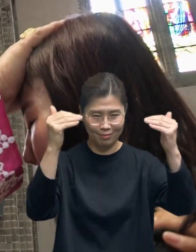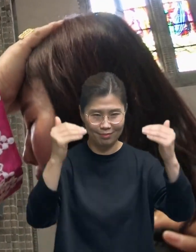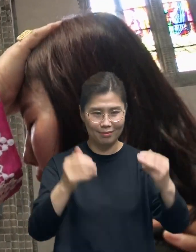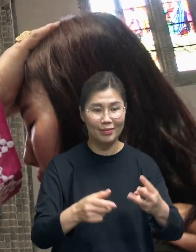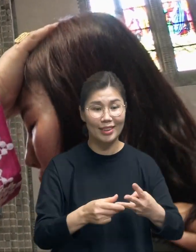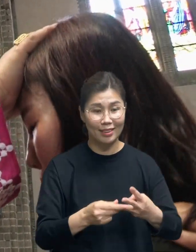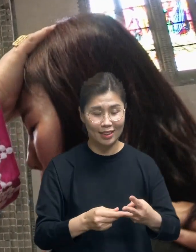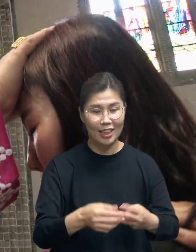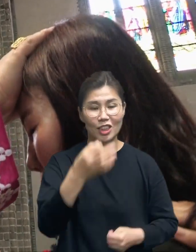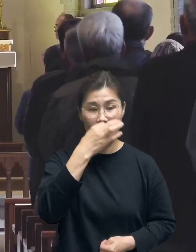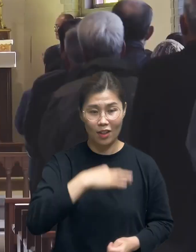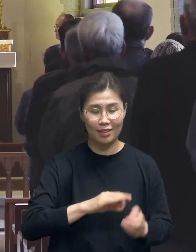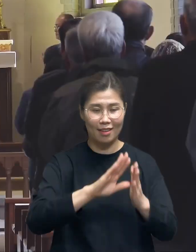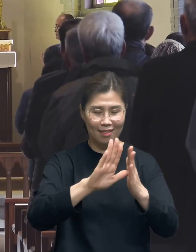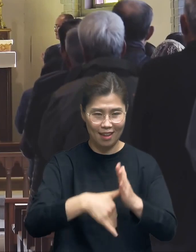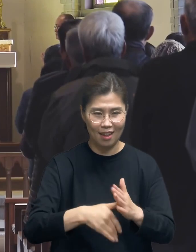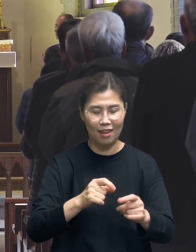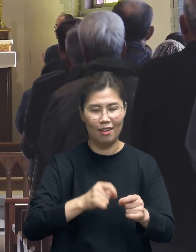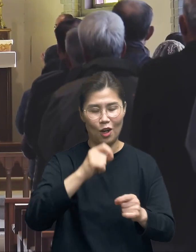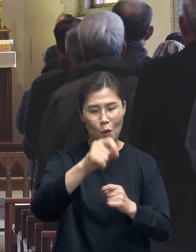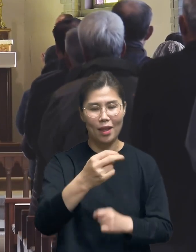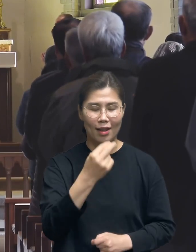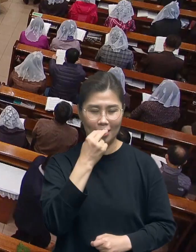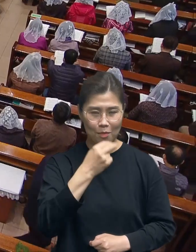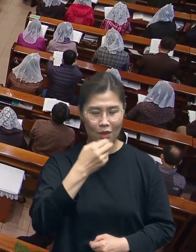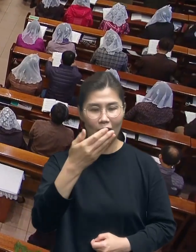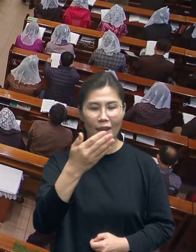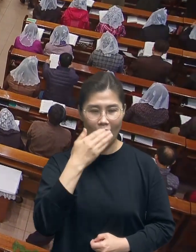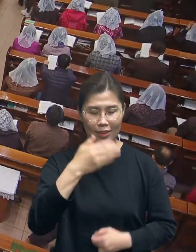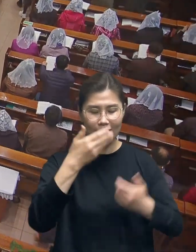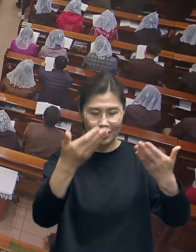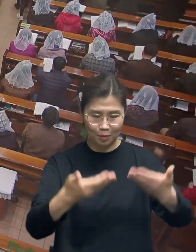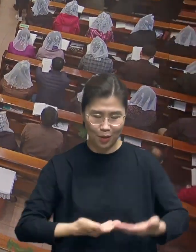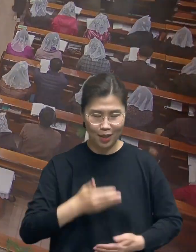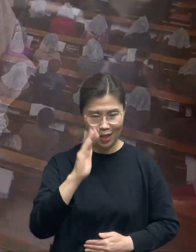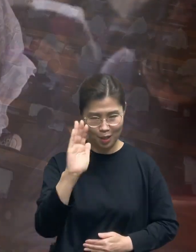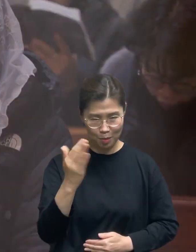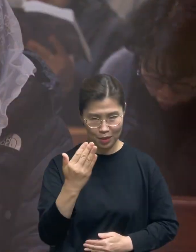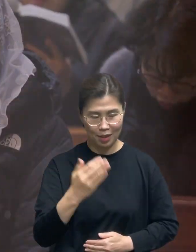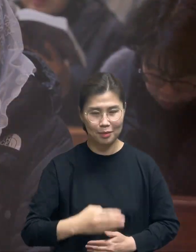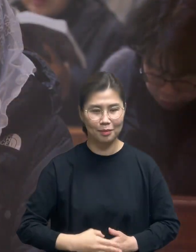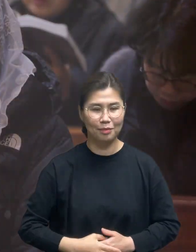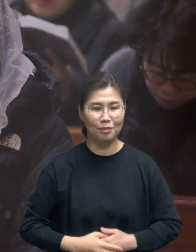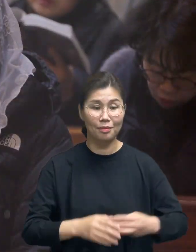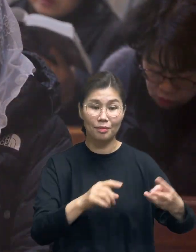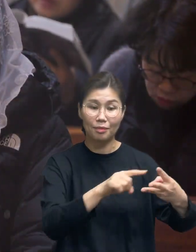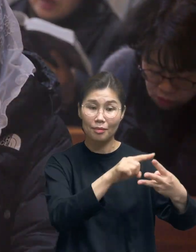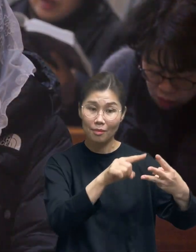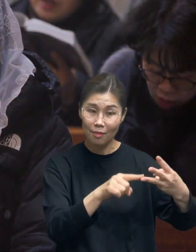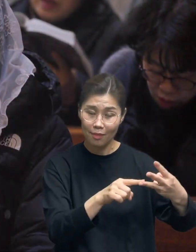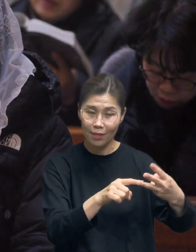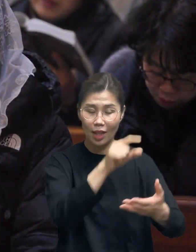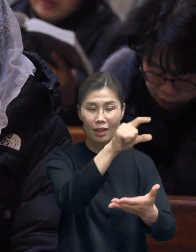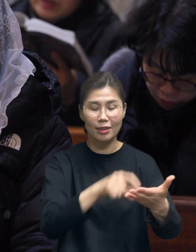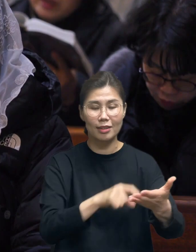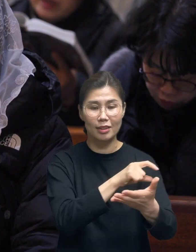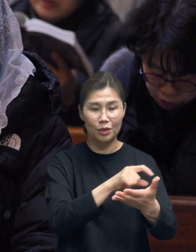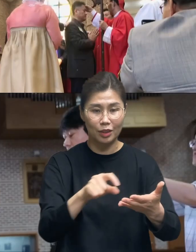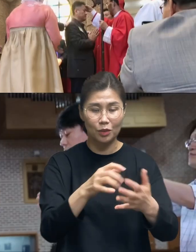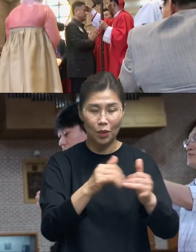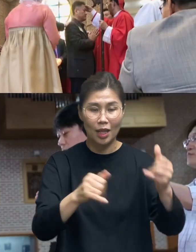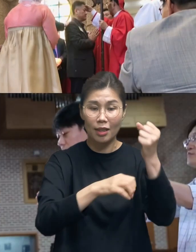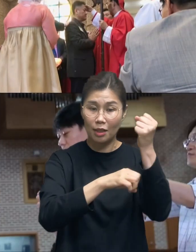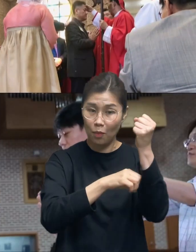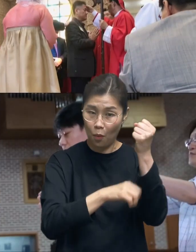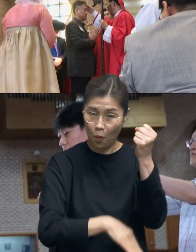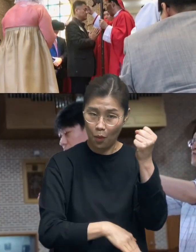건하게 성장하며 성체성사로 우리는 영원한 생명의 양식을 받아 먹게 됩니다 이